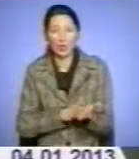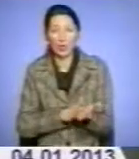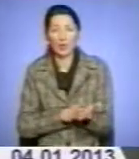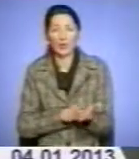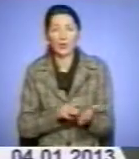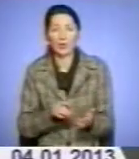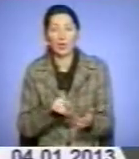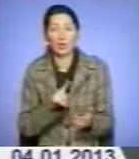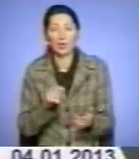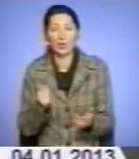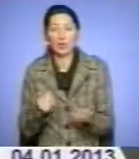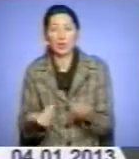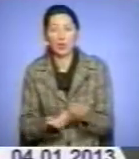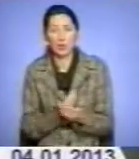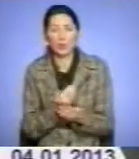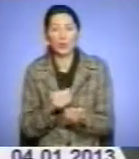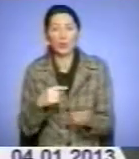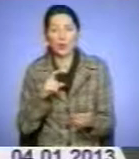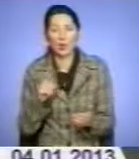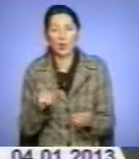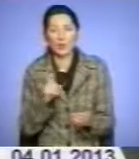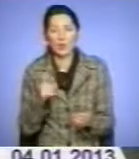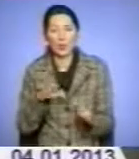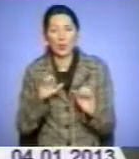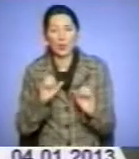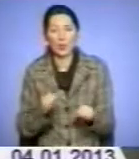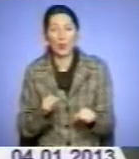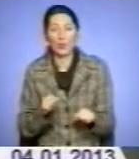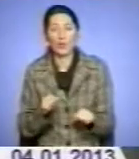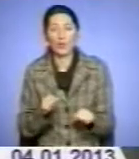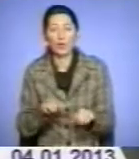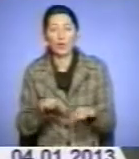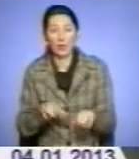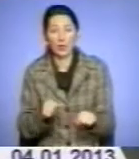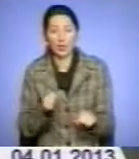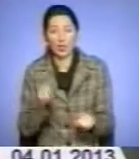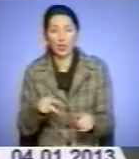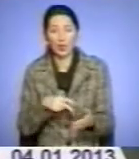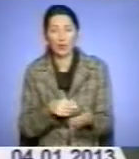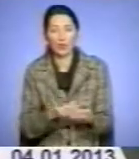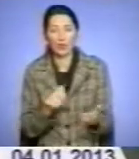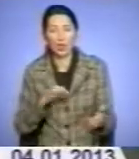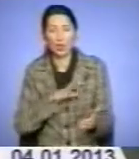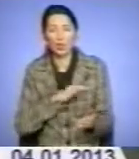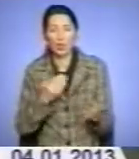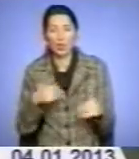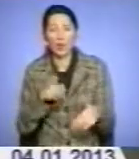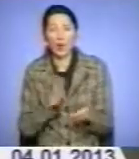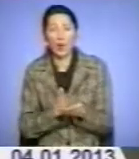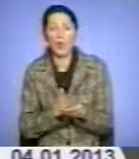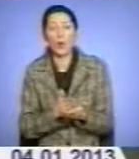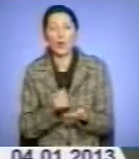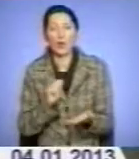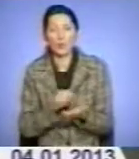за новим власником право власності. Тобто людина, виходячи від нотаріуса, вже має витяг про те, що він є